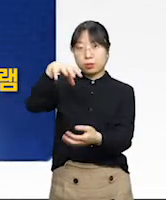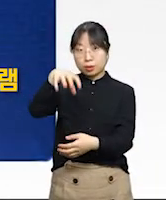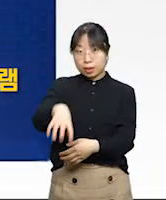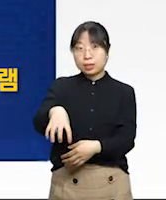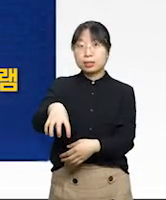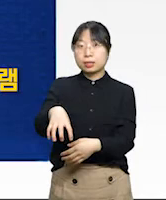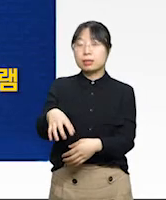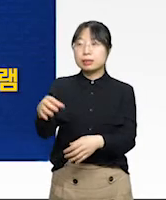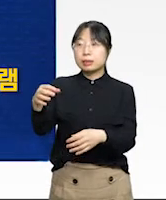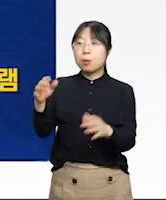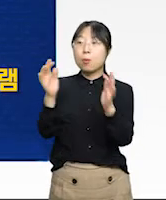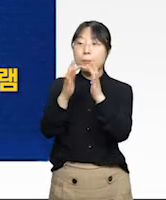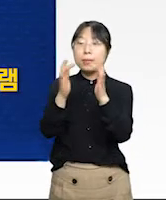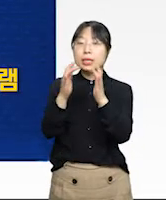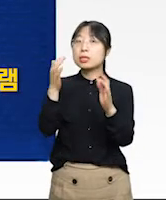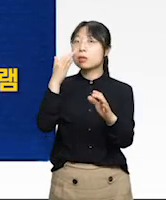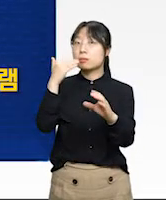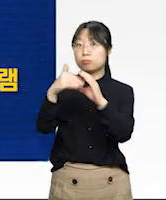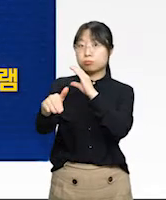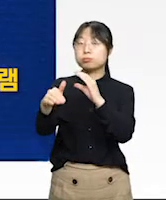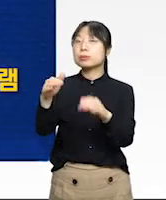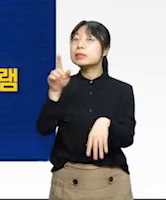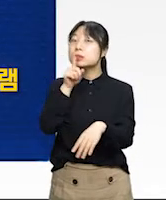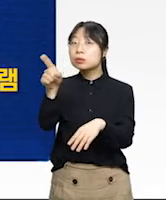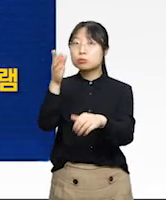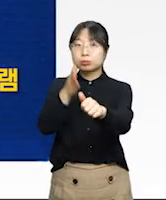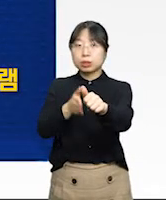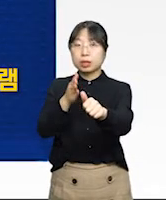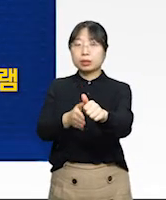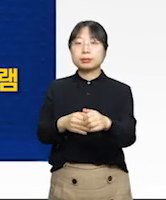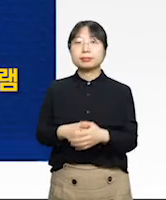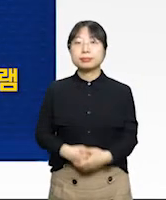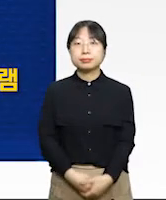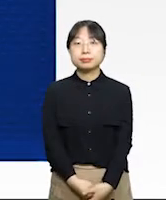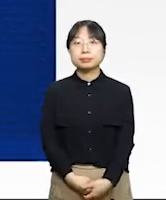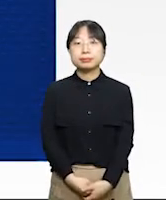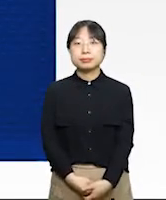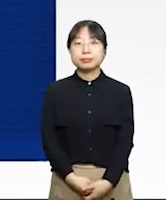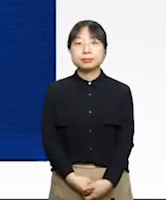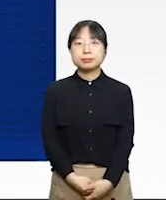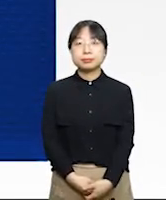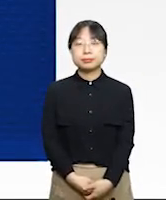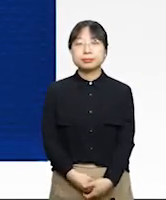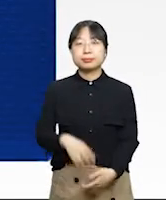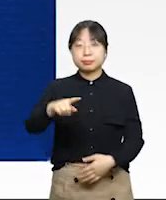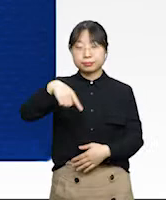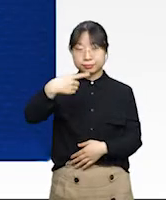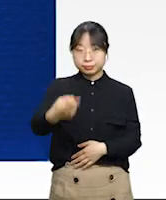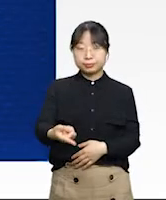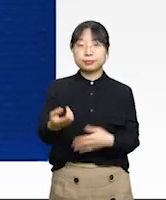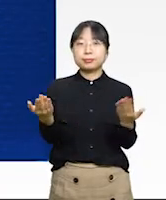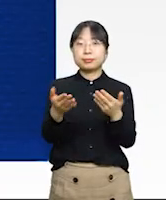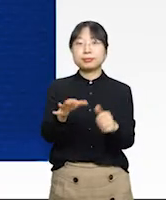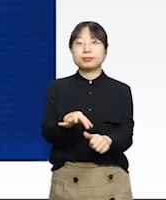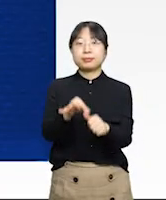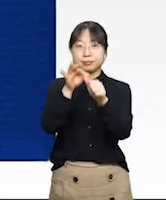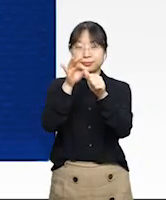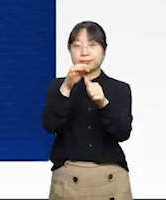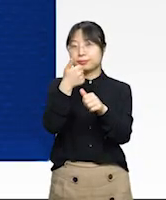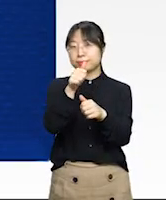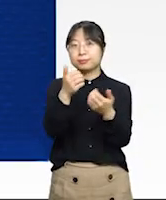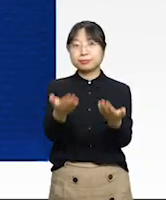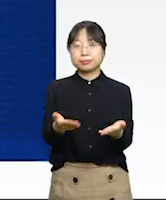가능합니다. 이 밖에 자세한 내용은 평생교육과로 문의 주시기 바랍니다. 다음은 구인구직